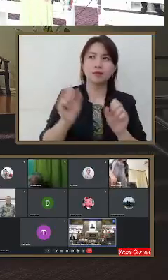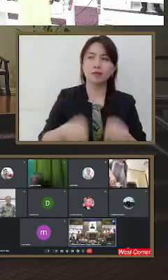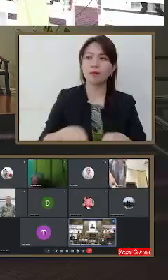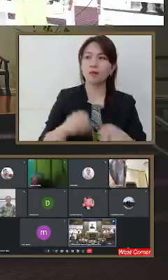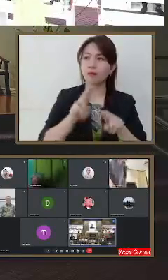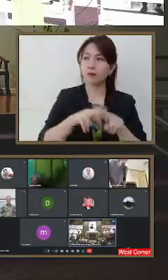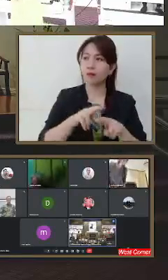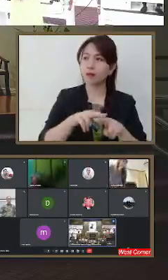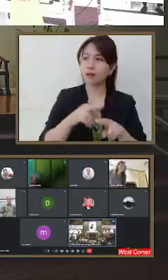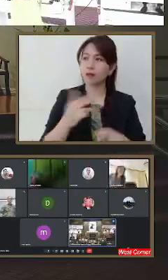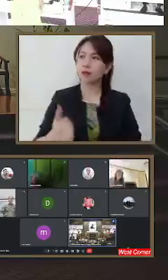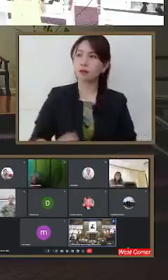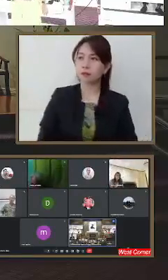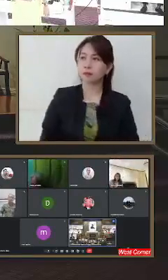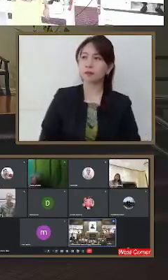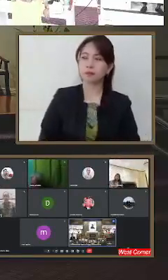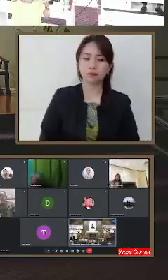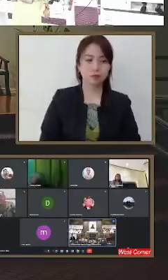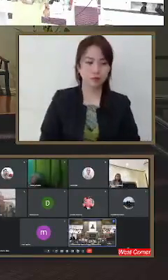po